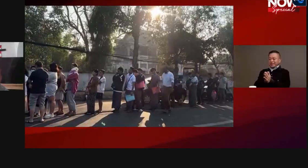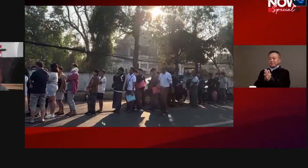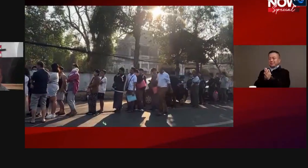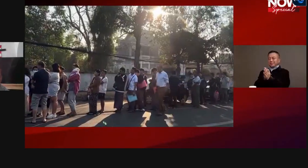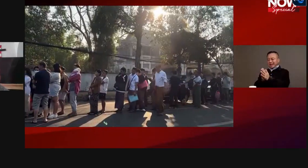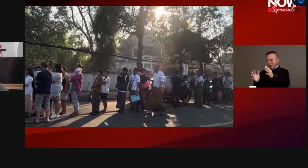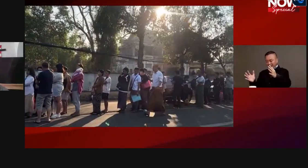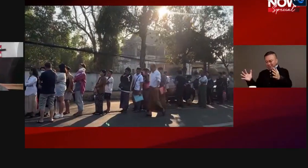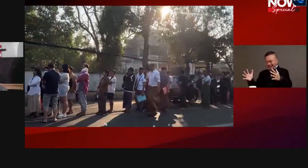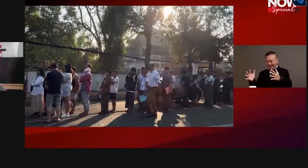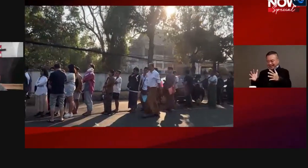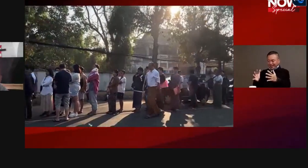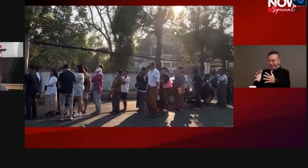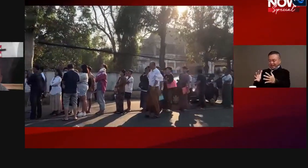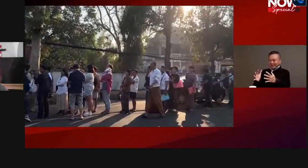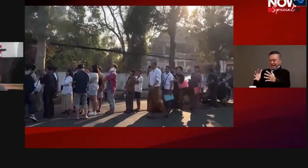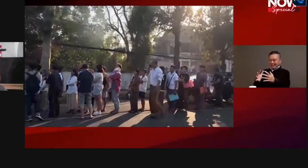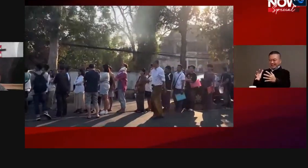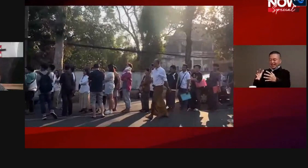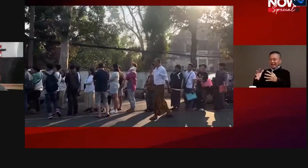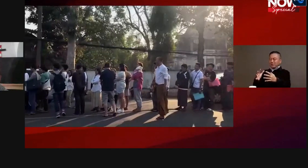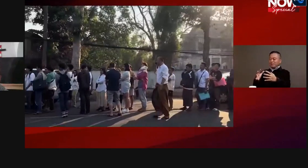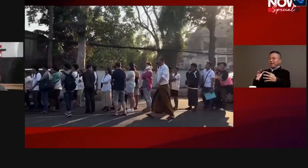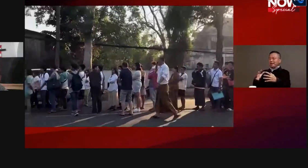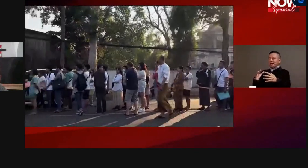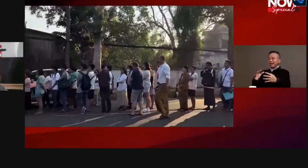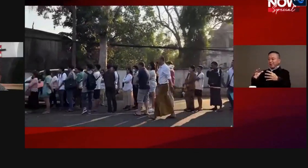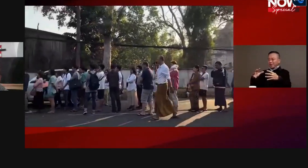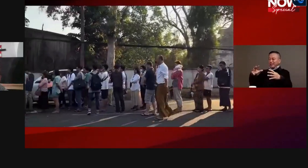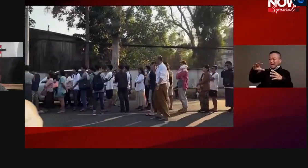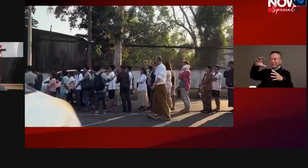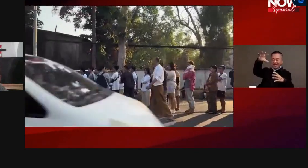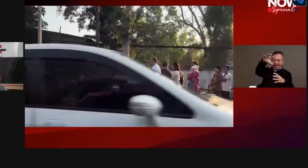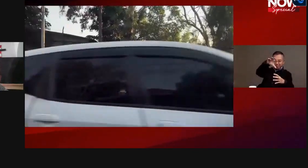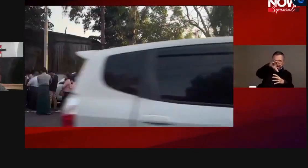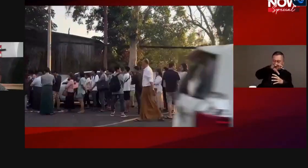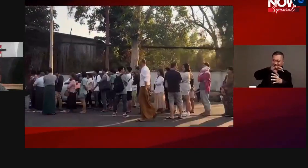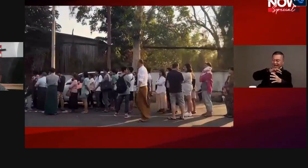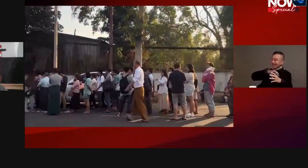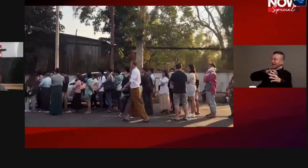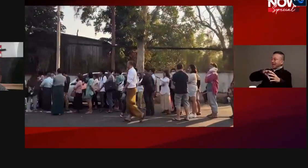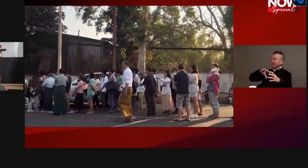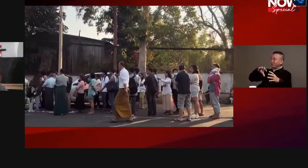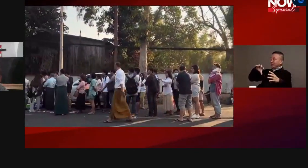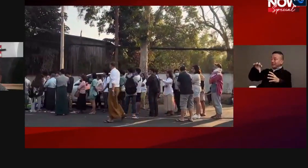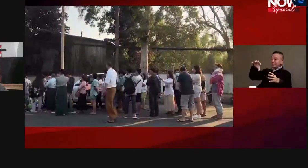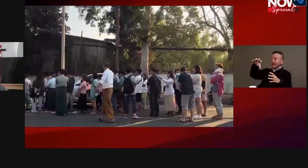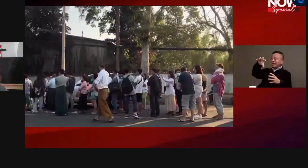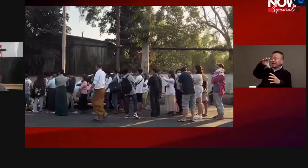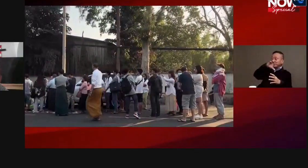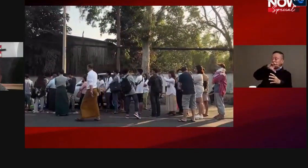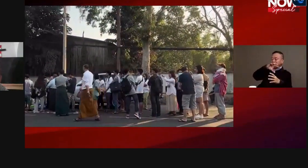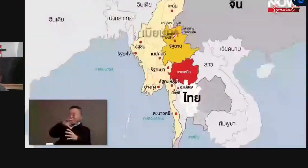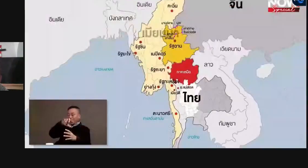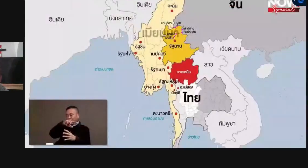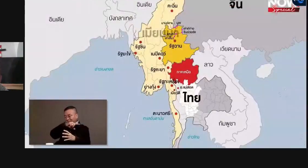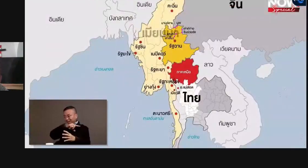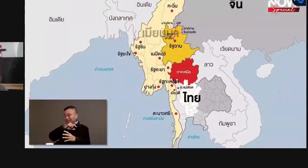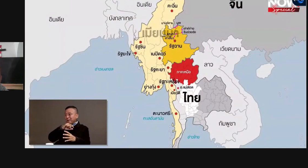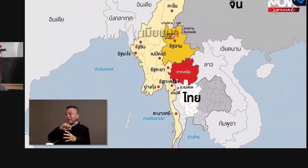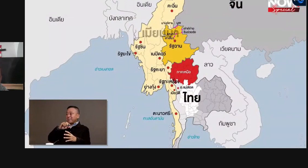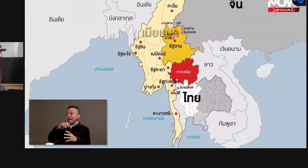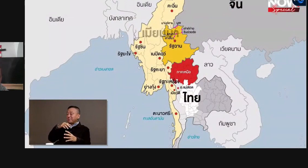งในความเป็นนักเรียนในร้อยชั้นหนึ่งเนี่ยรุ่นปีหนึ่งเนี่ยเขาก็พยายามที่จะให้มาจากหลากหลายกลุ่มชาติพันธุ์ปราก